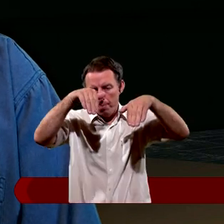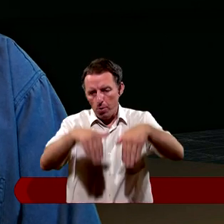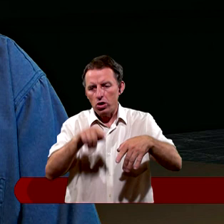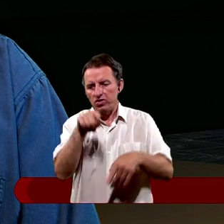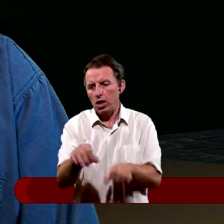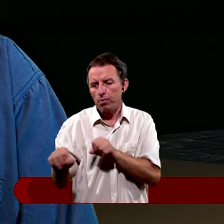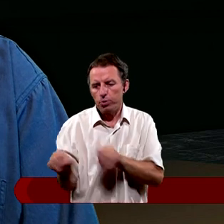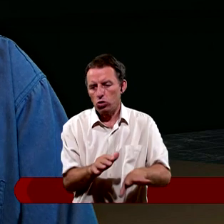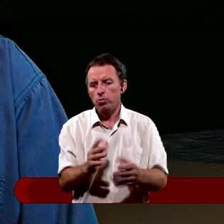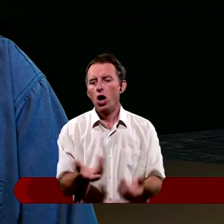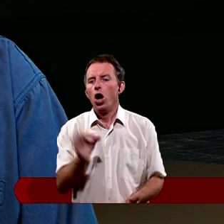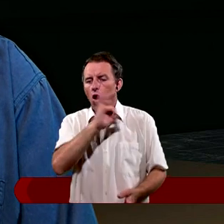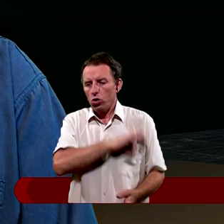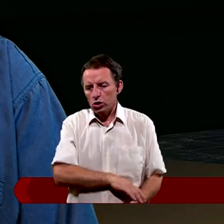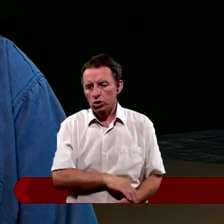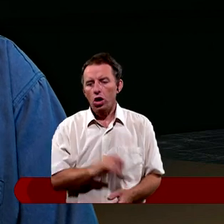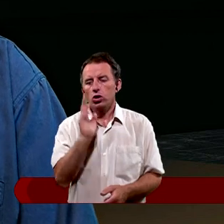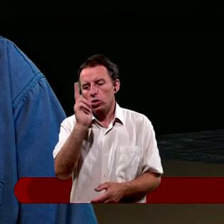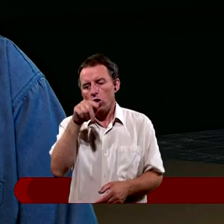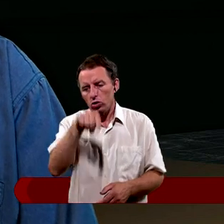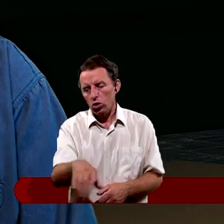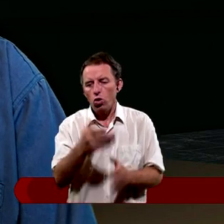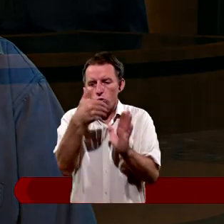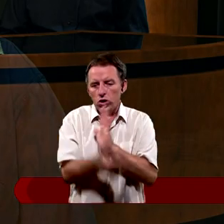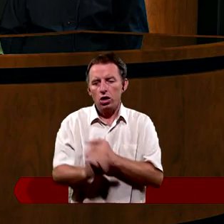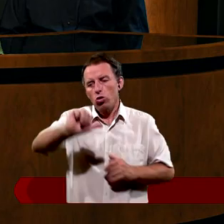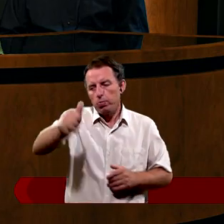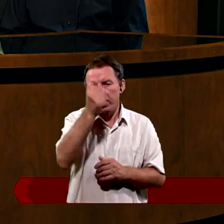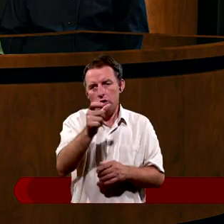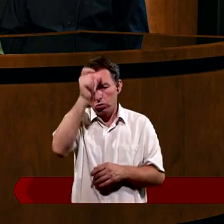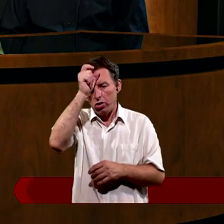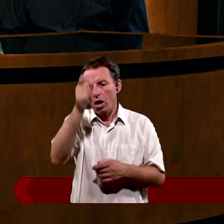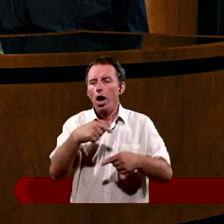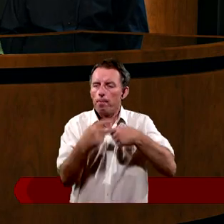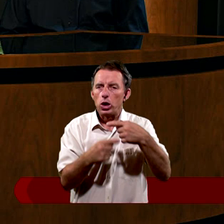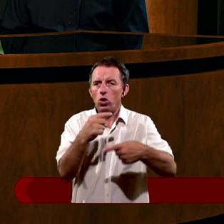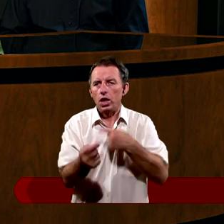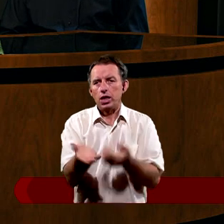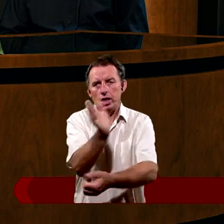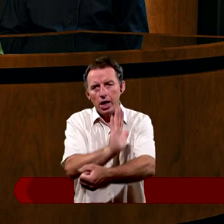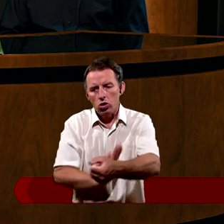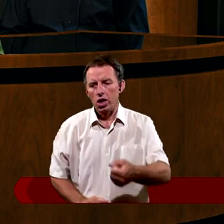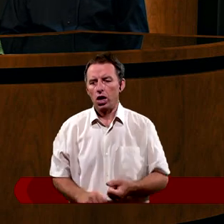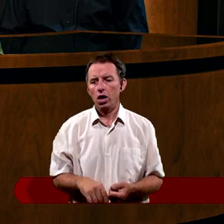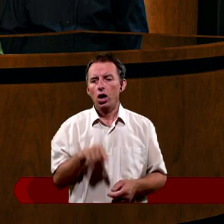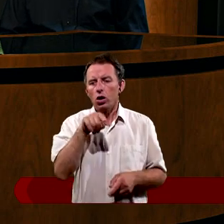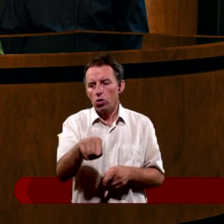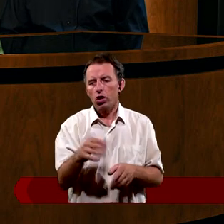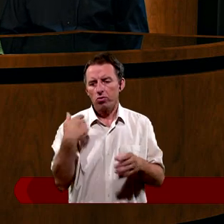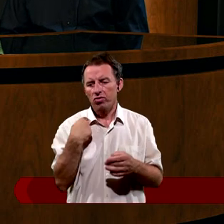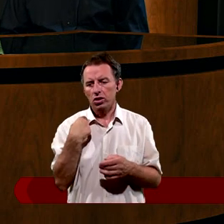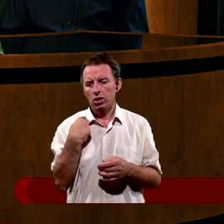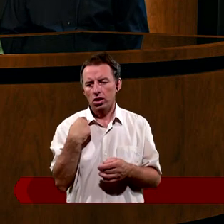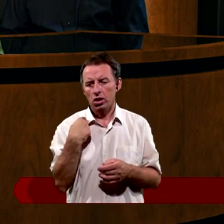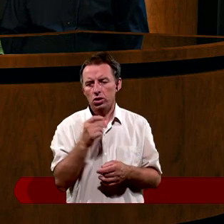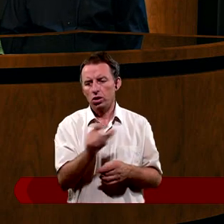ten sposób odzyskać to, co utracił pierwszy człowiek. Proces narodzenia, to kobiety mogą powiedzieć, nie